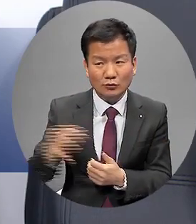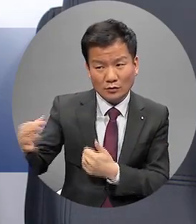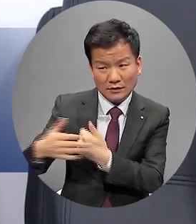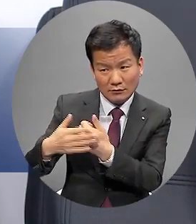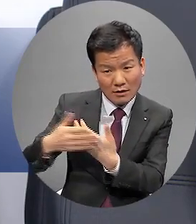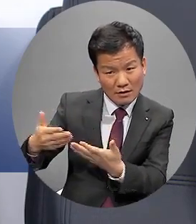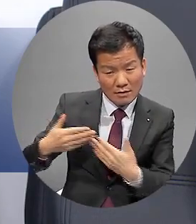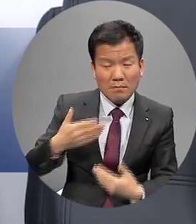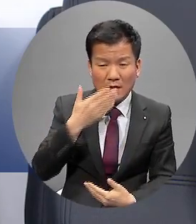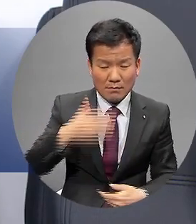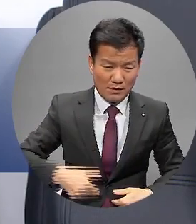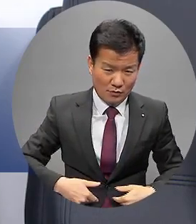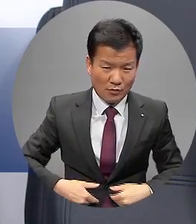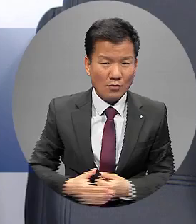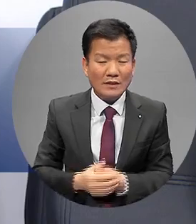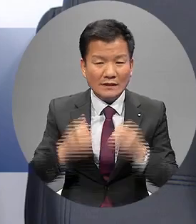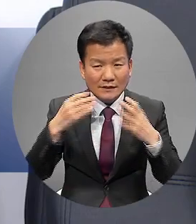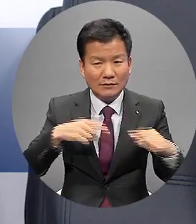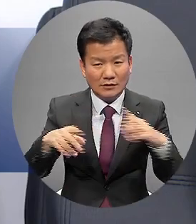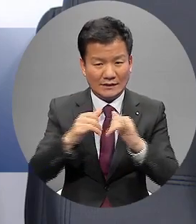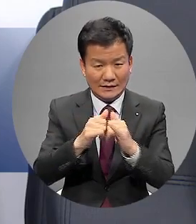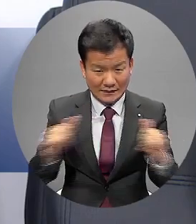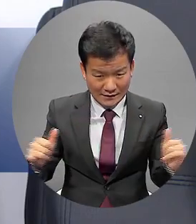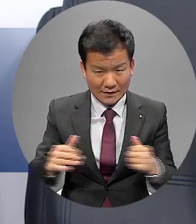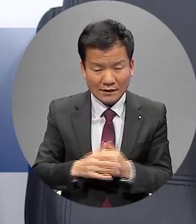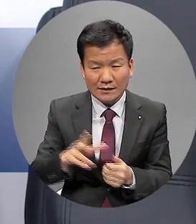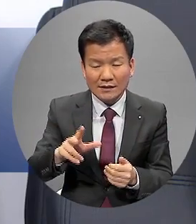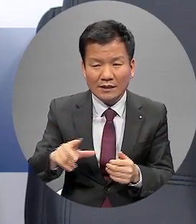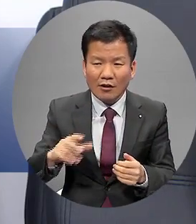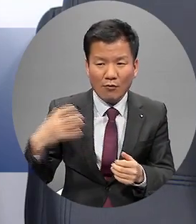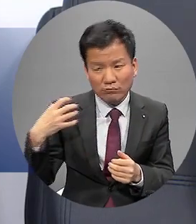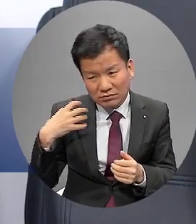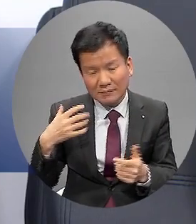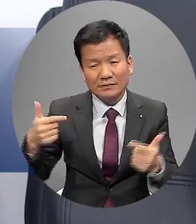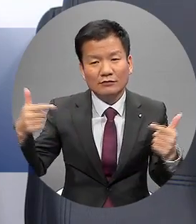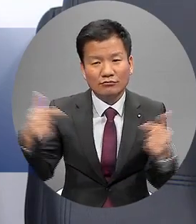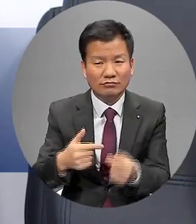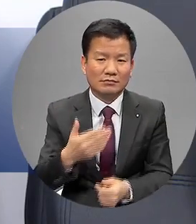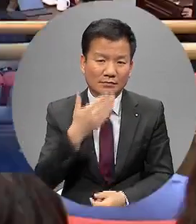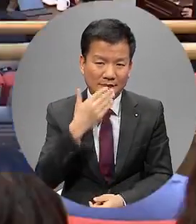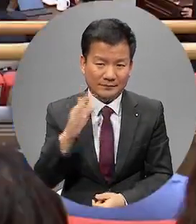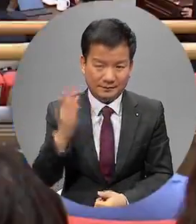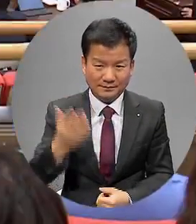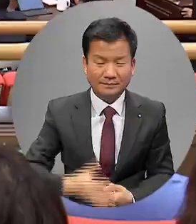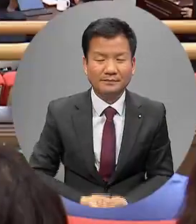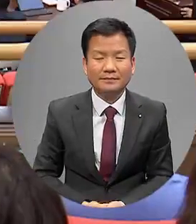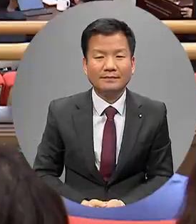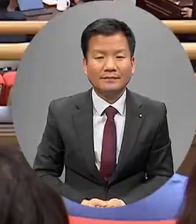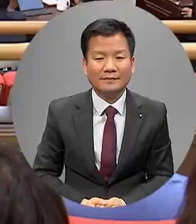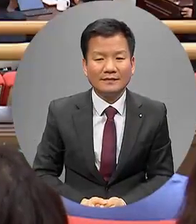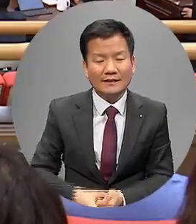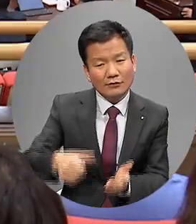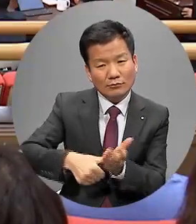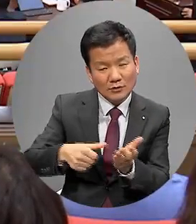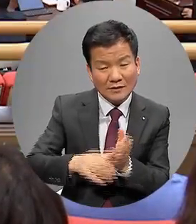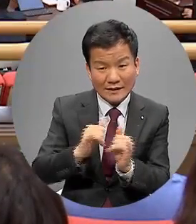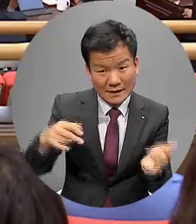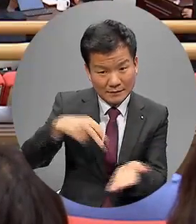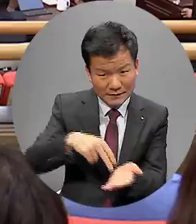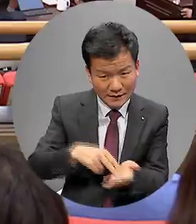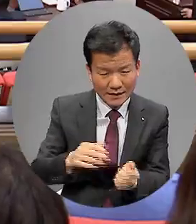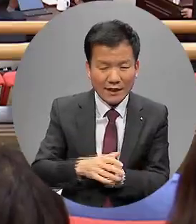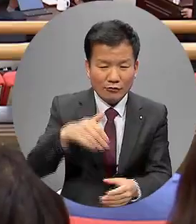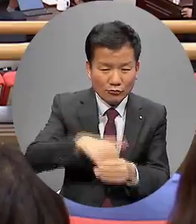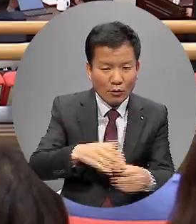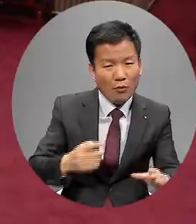지원이 필요하거든요 신입 정치인들의 진입 장벽을 없애는 그런 역할도 하게 될 것 같습니다 유권자 입장에서도 투표